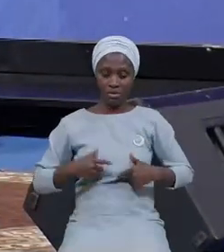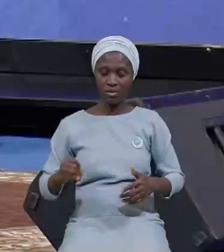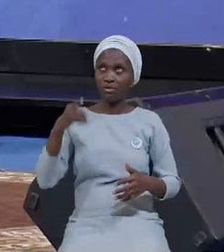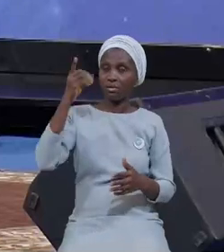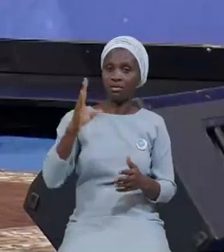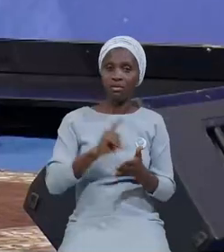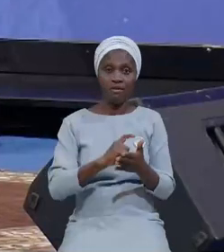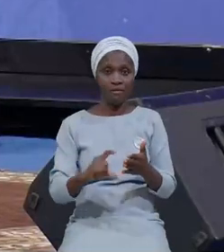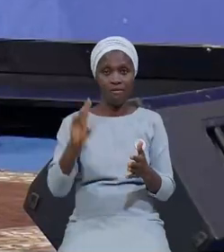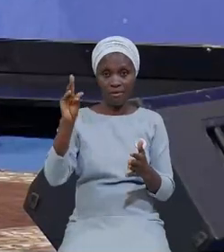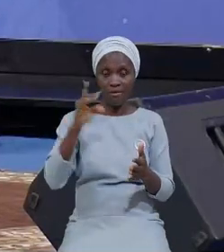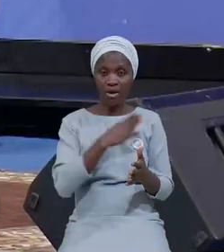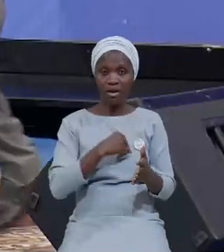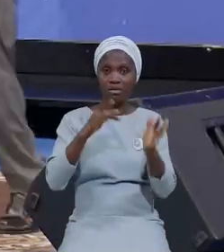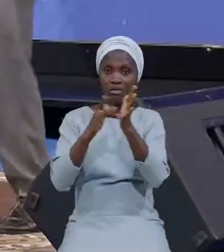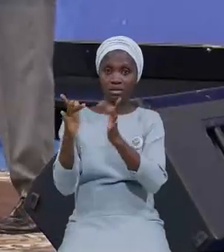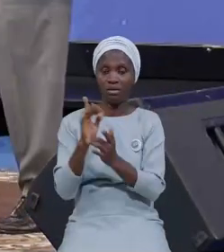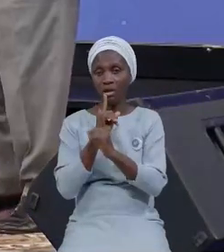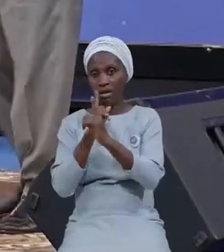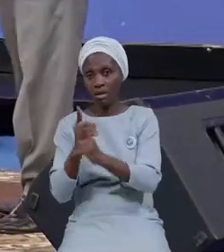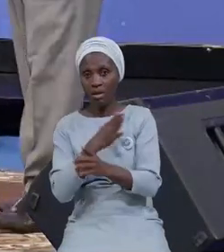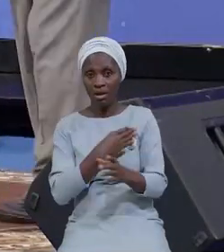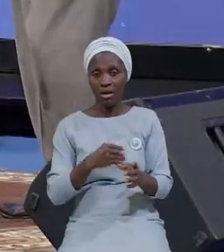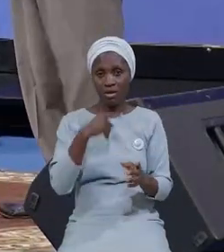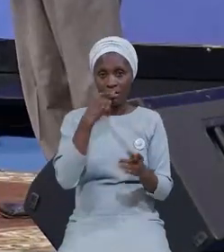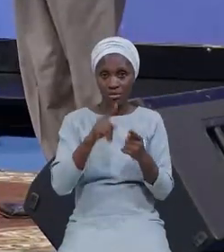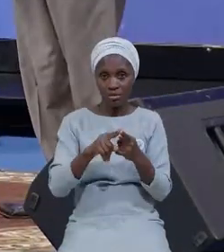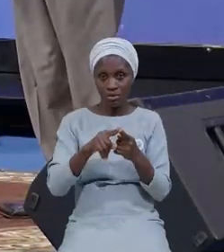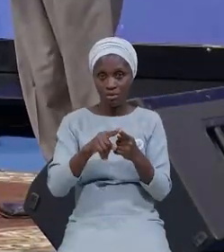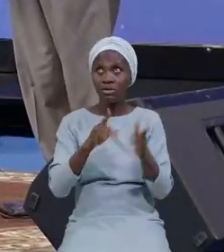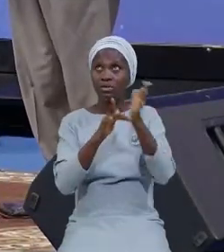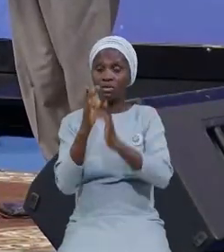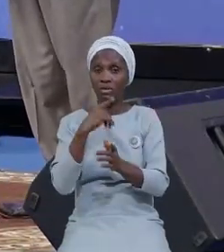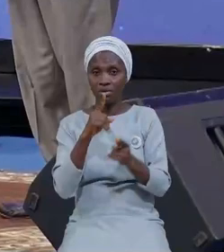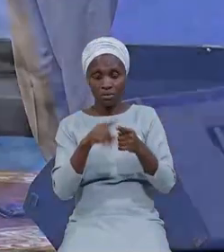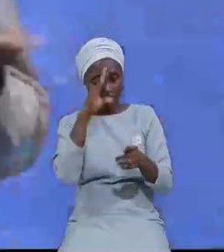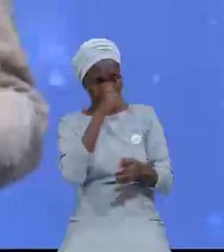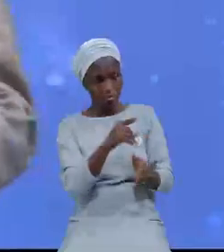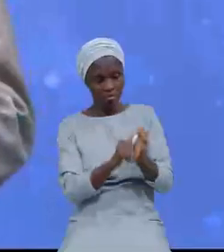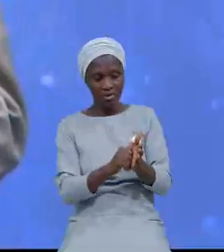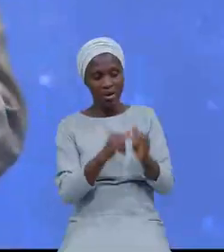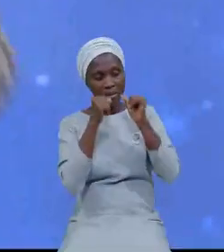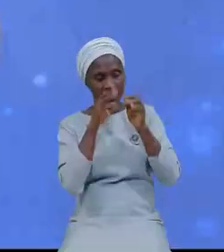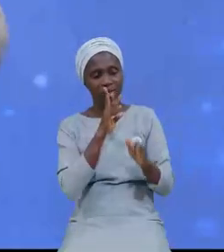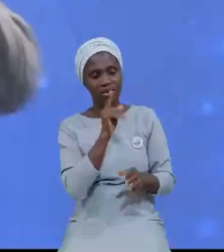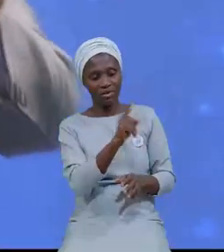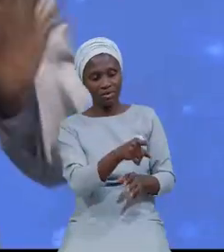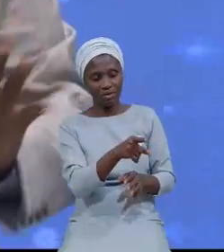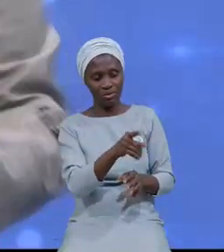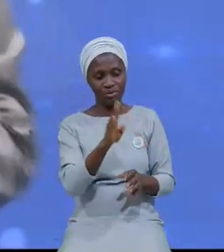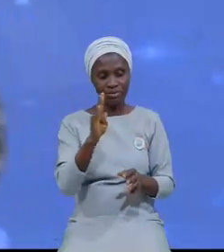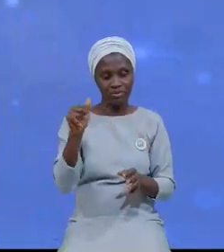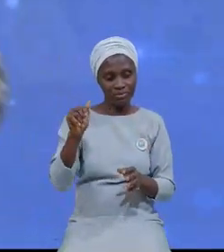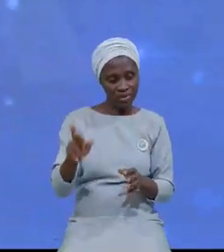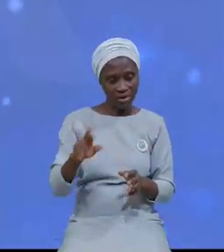verset 17 Jésus reprend la parole lui dit tu es heureux Simon